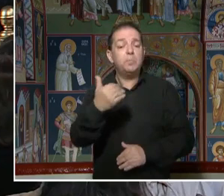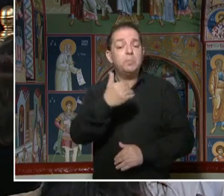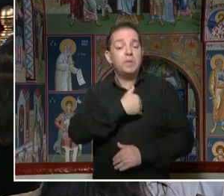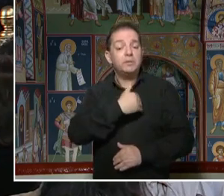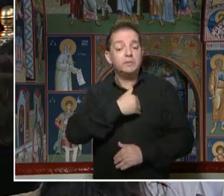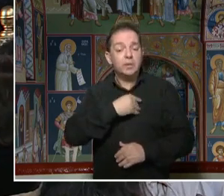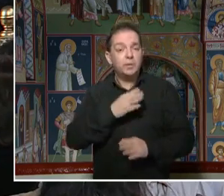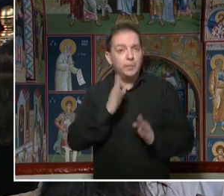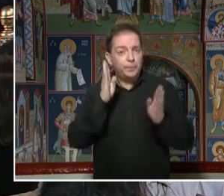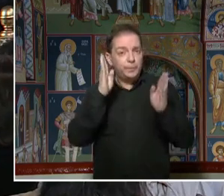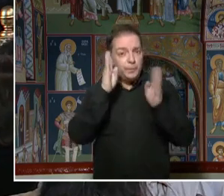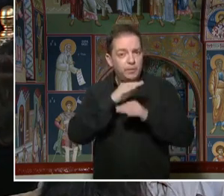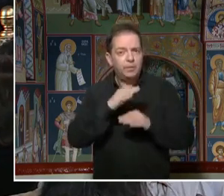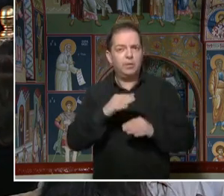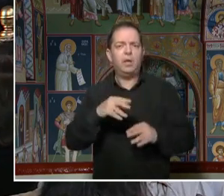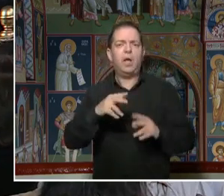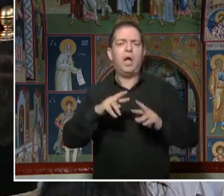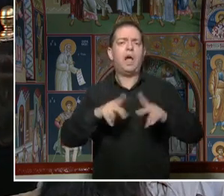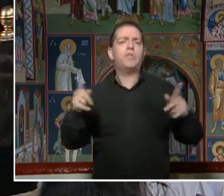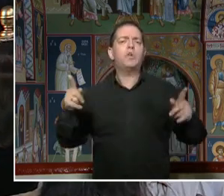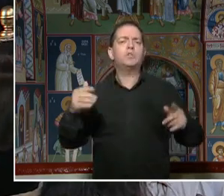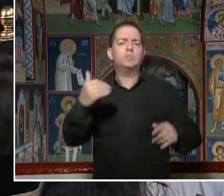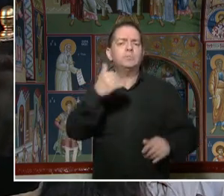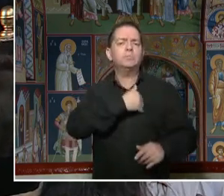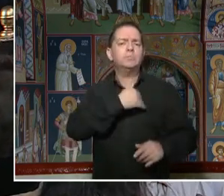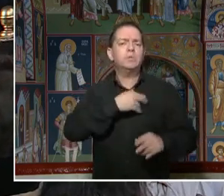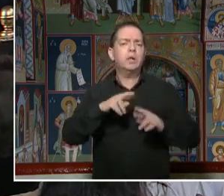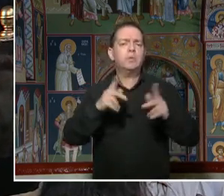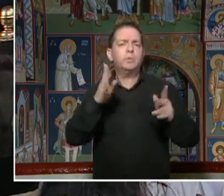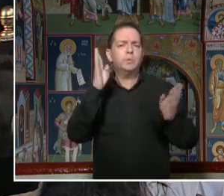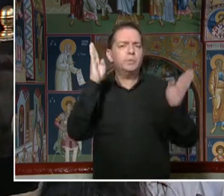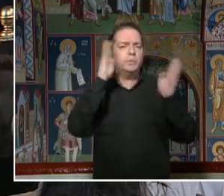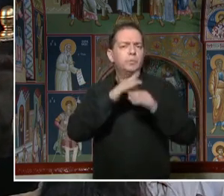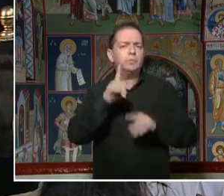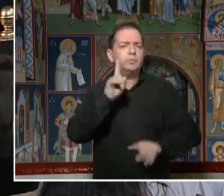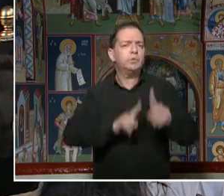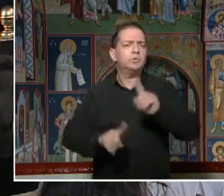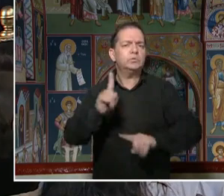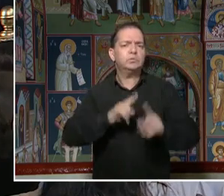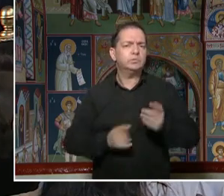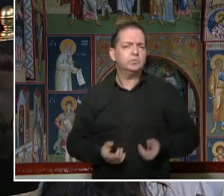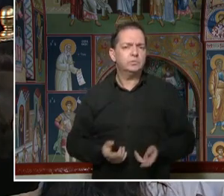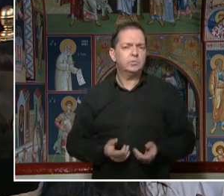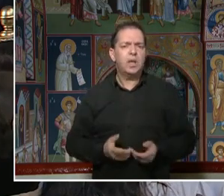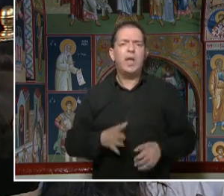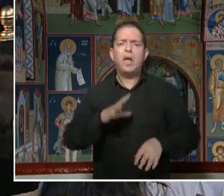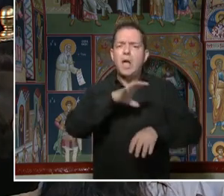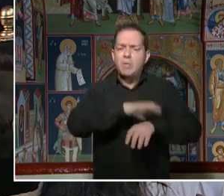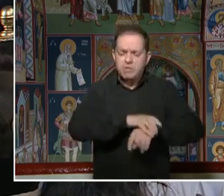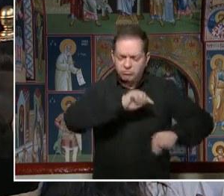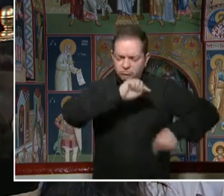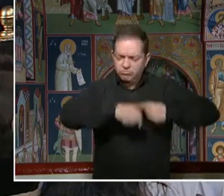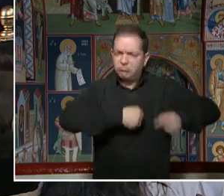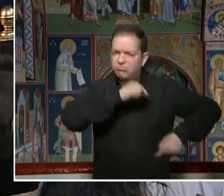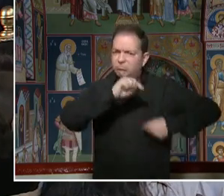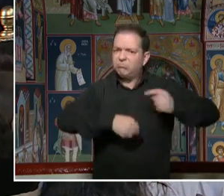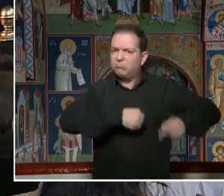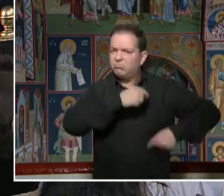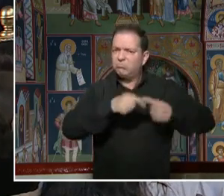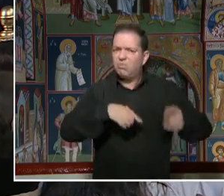εσωτερικών εχθρών. Ποιοι είναι οι εσωτερικοί εχθροί? Είναι τα πάθη και οι αδυναμίες μας.